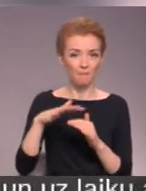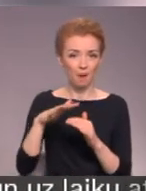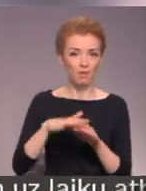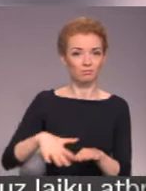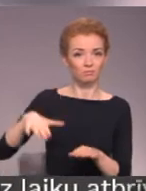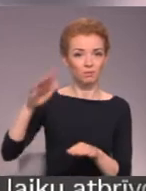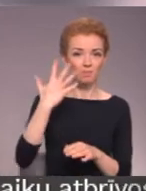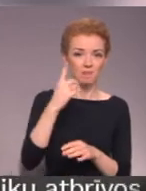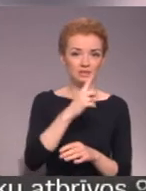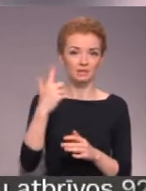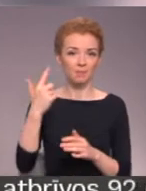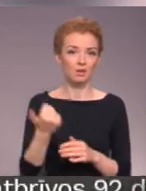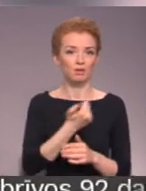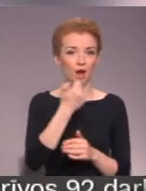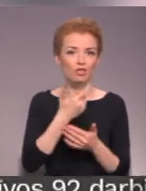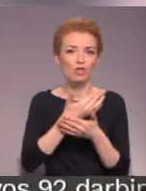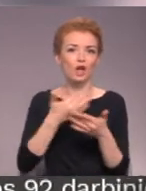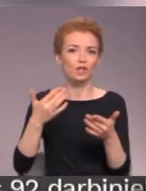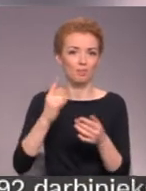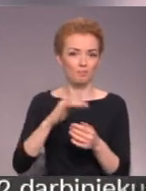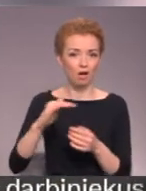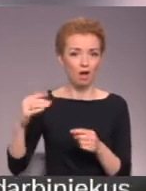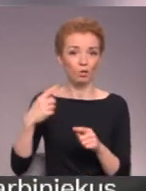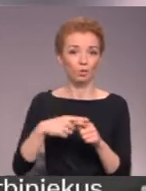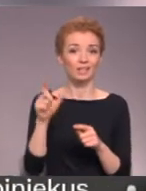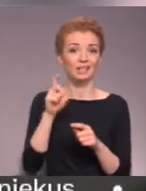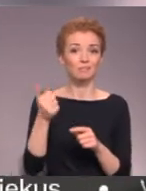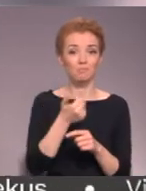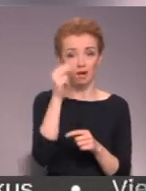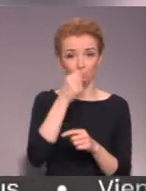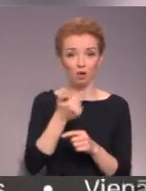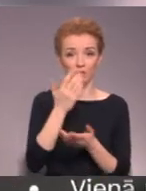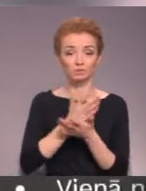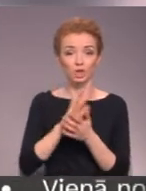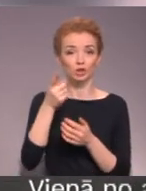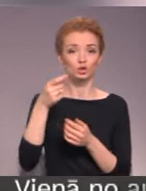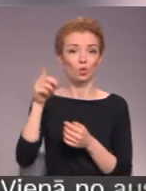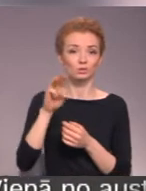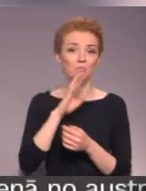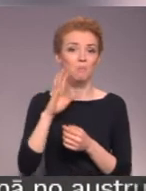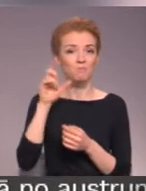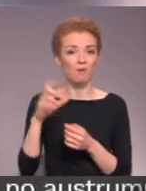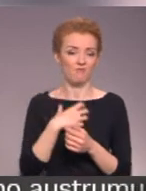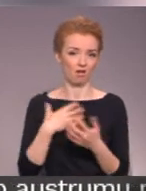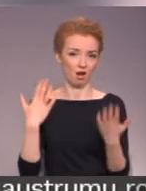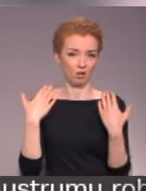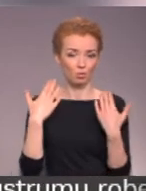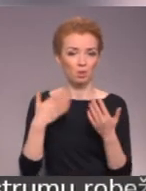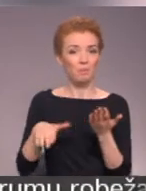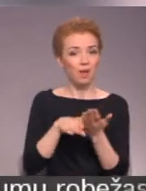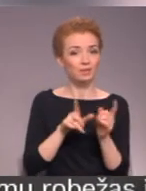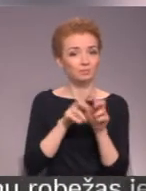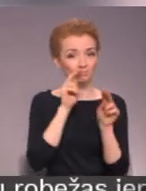dažādi vecuma bērni. Kaut arī mācību gads tūlīt beigsies, SOS mamām ir vajadzīga atpūta. Bērnus palīdz pieskatīt arī auklis,